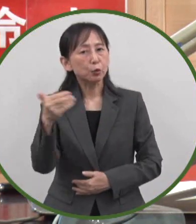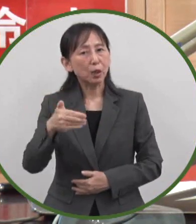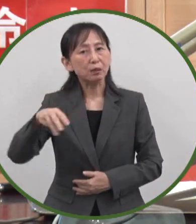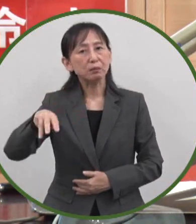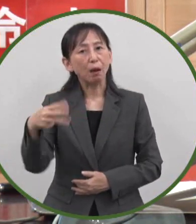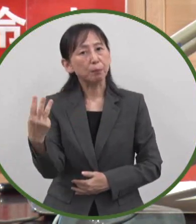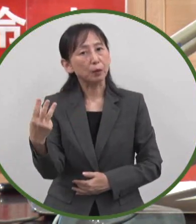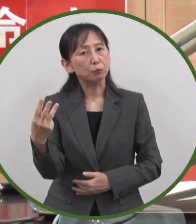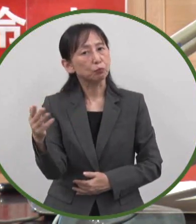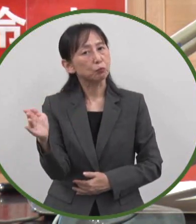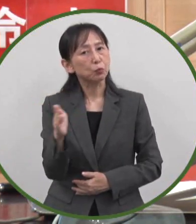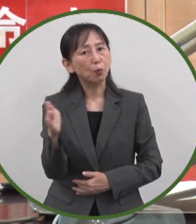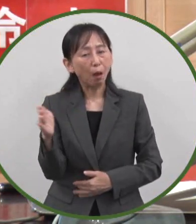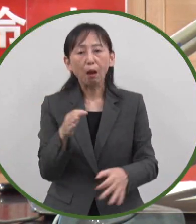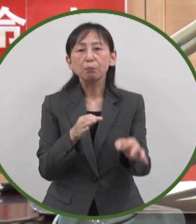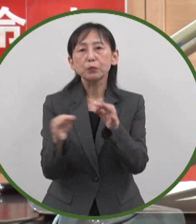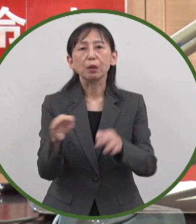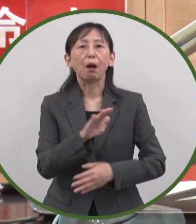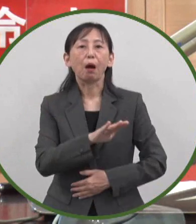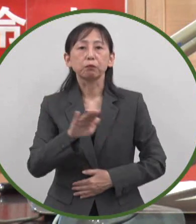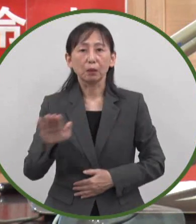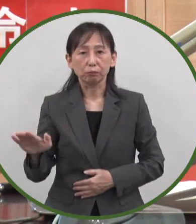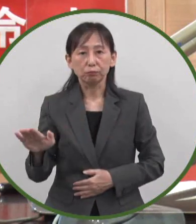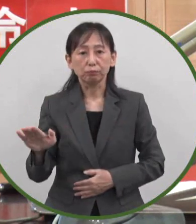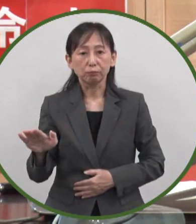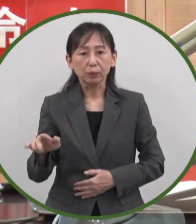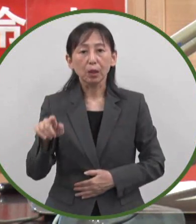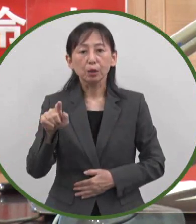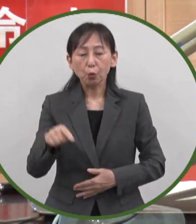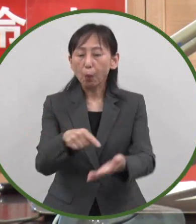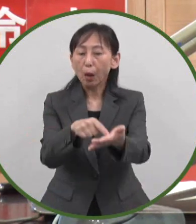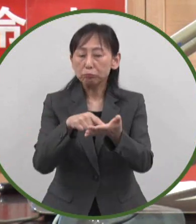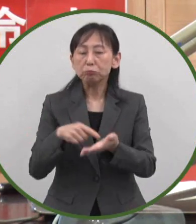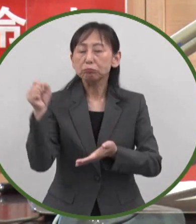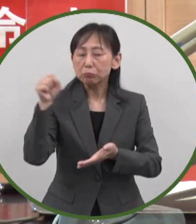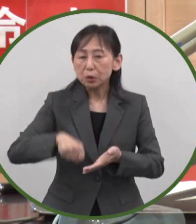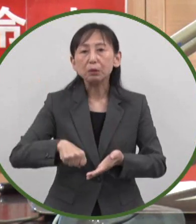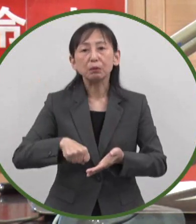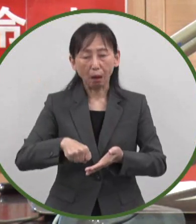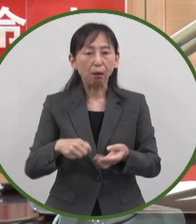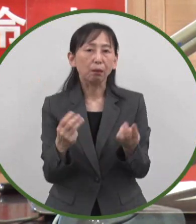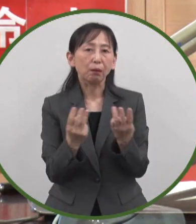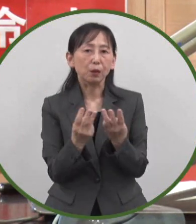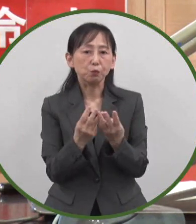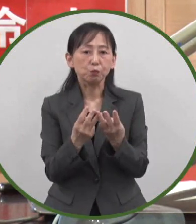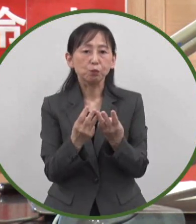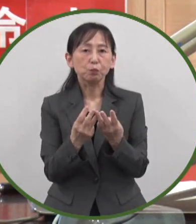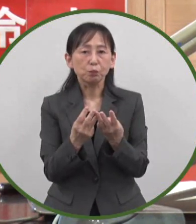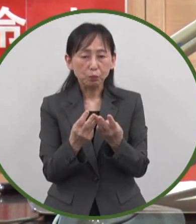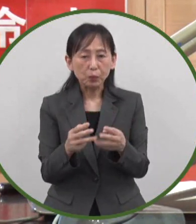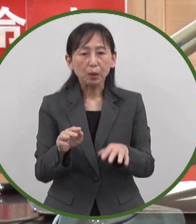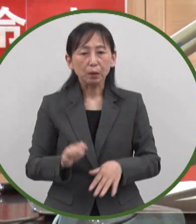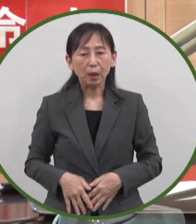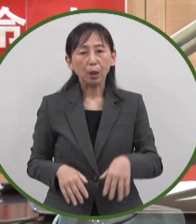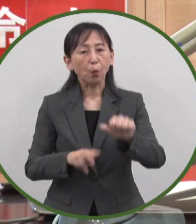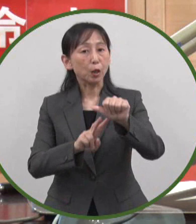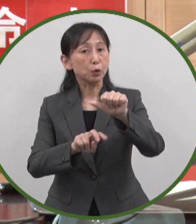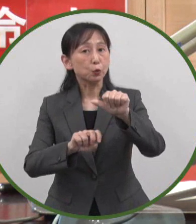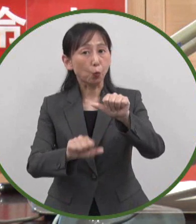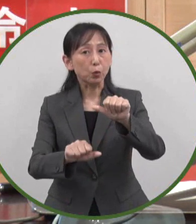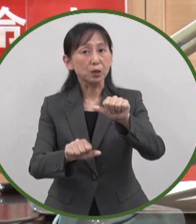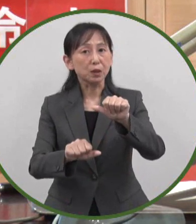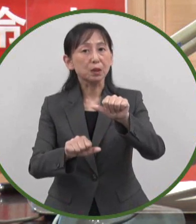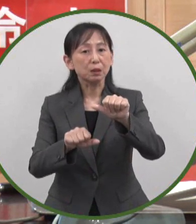19,304 のお店がありまして、これは許可ベースですけれども、25日時点